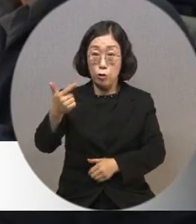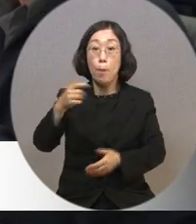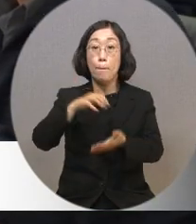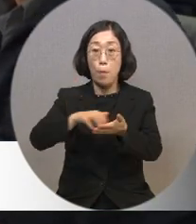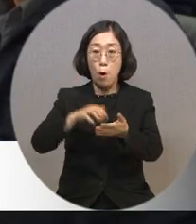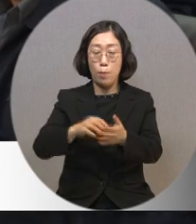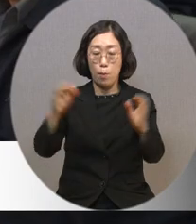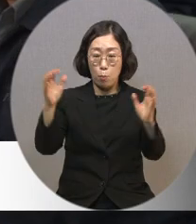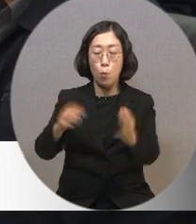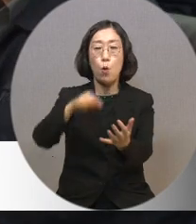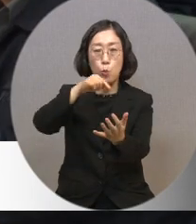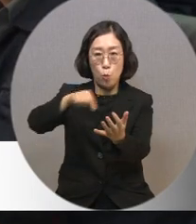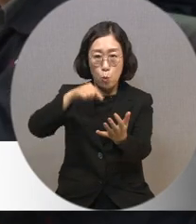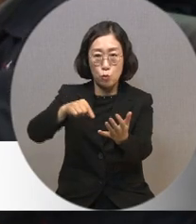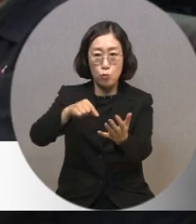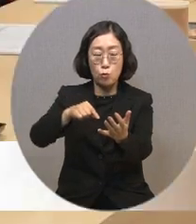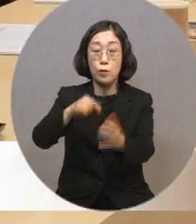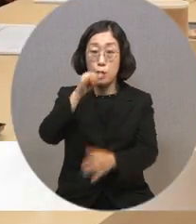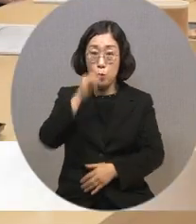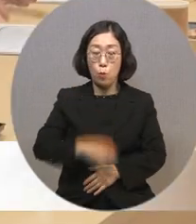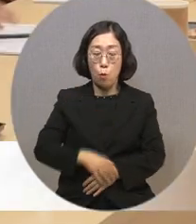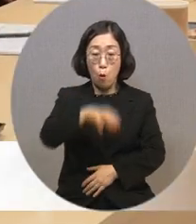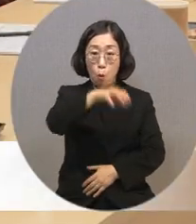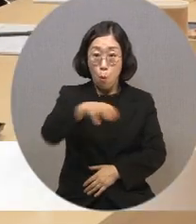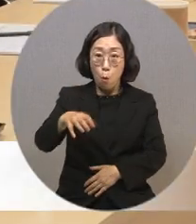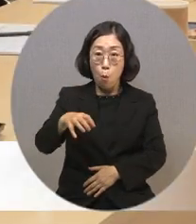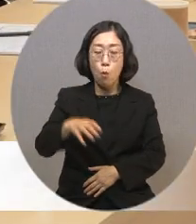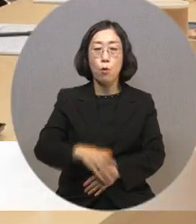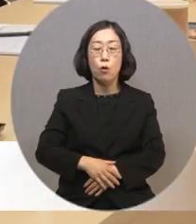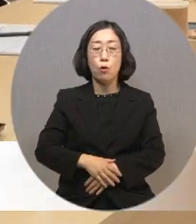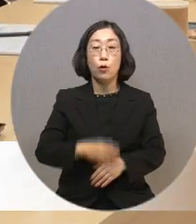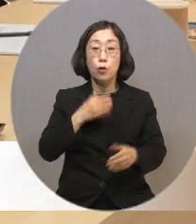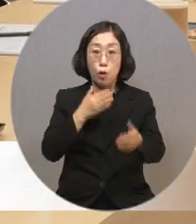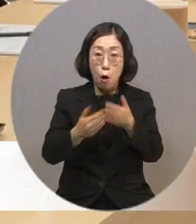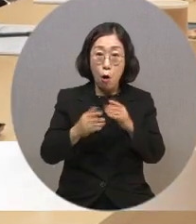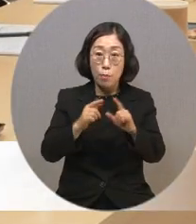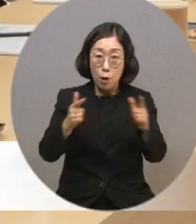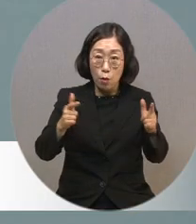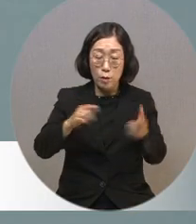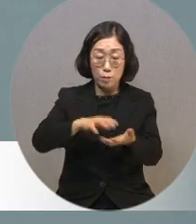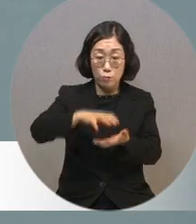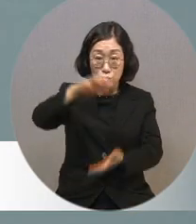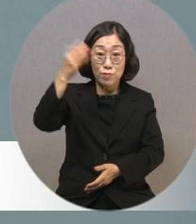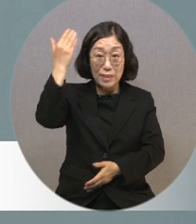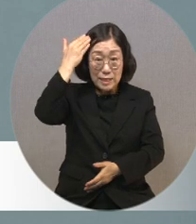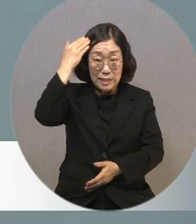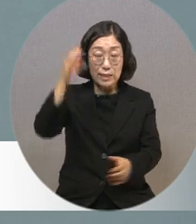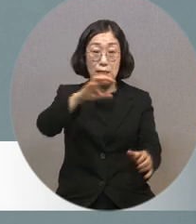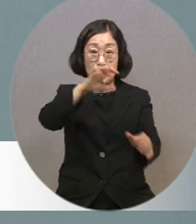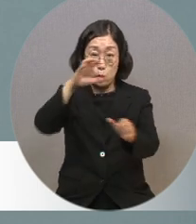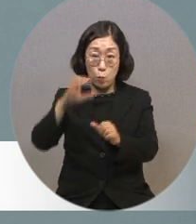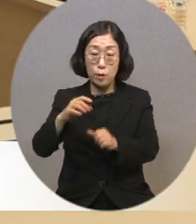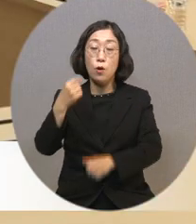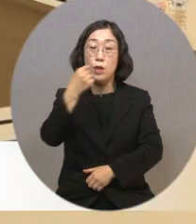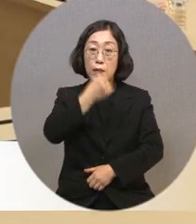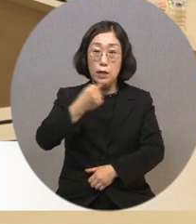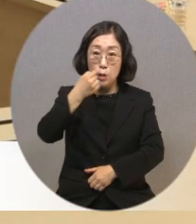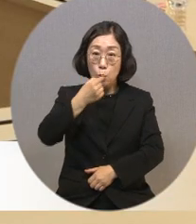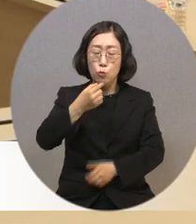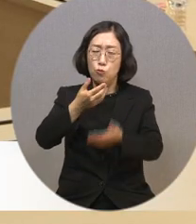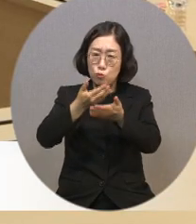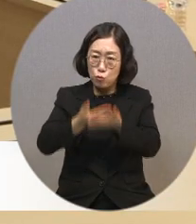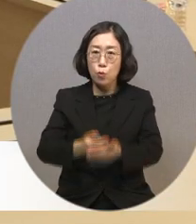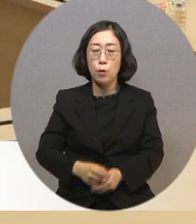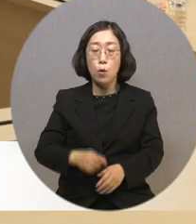진행 중이며 관계 기관별로 축적된 교육 자원을 활용해 꼭 필요한 이론과 현장